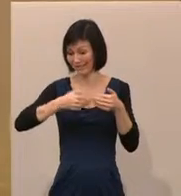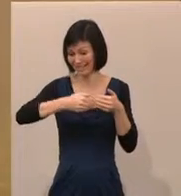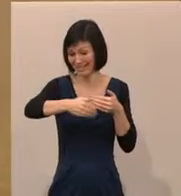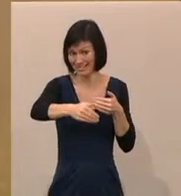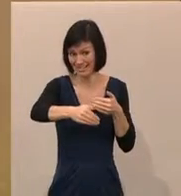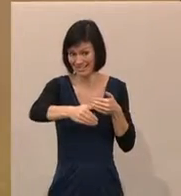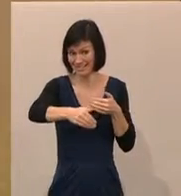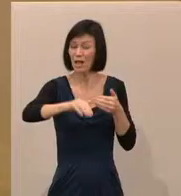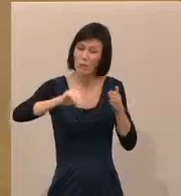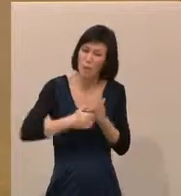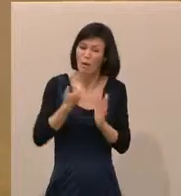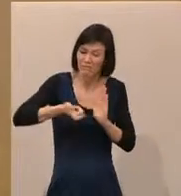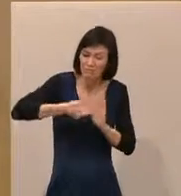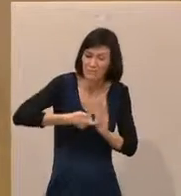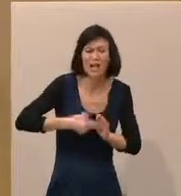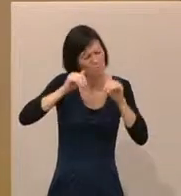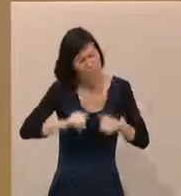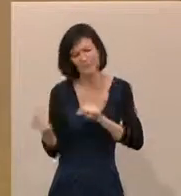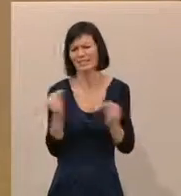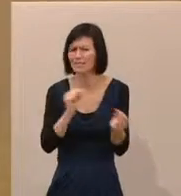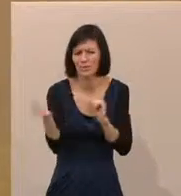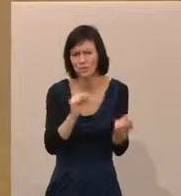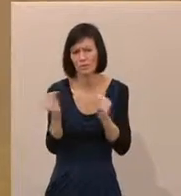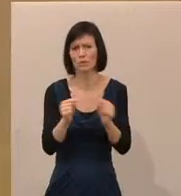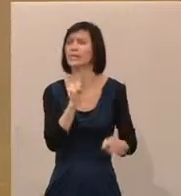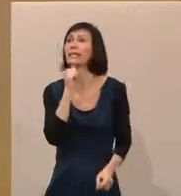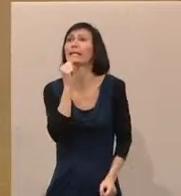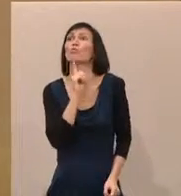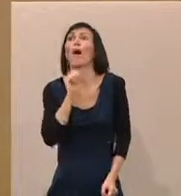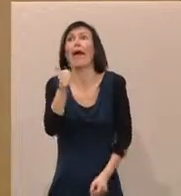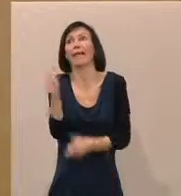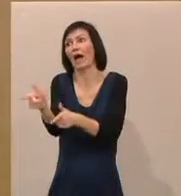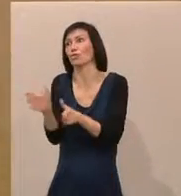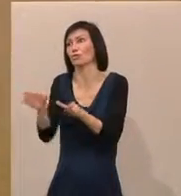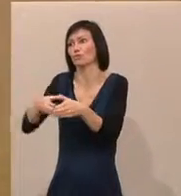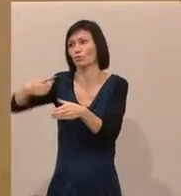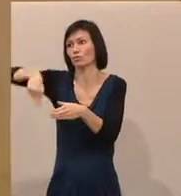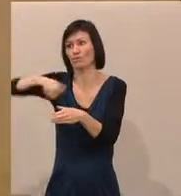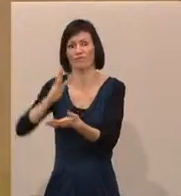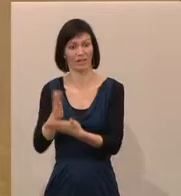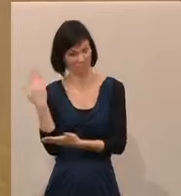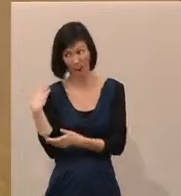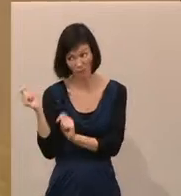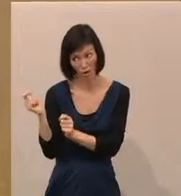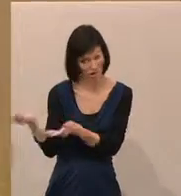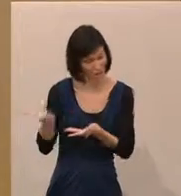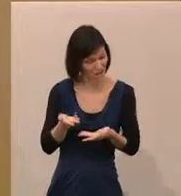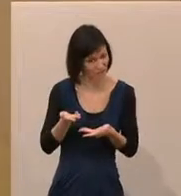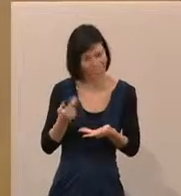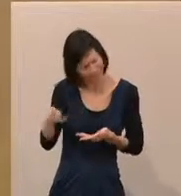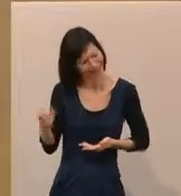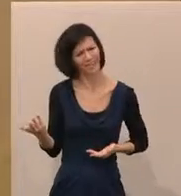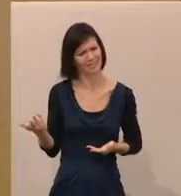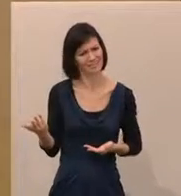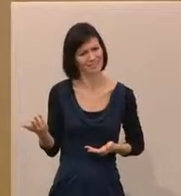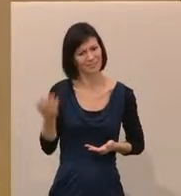Forderungen auseinandersetzen. Nicht in einem einzigen Ausschuss, wie auch schon ein Vorschlag gelautet hat. Wir